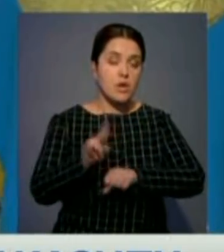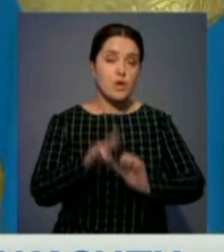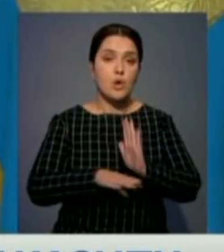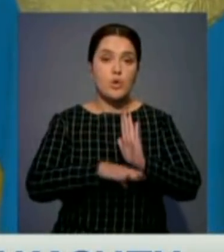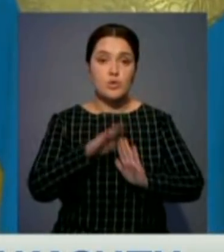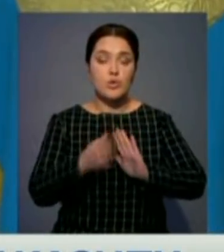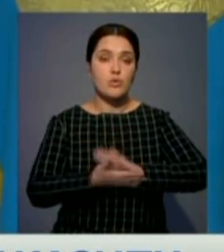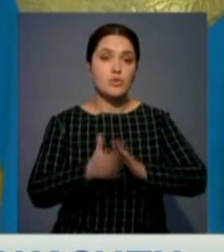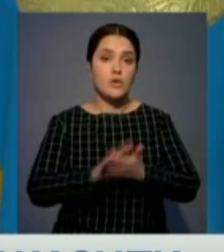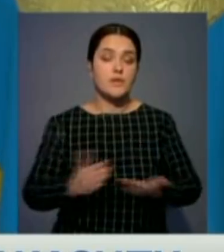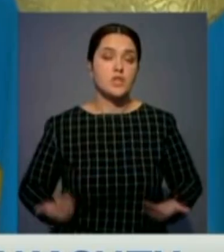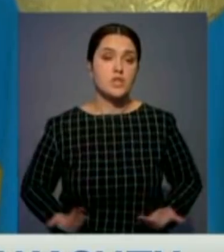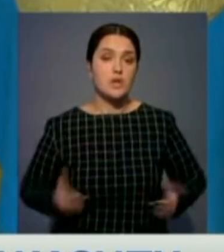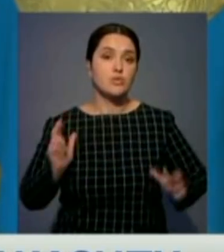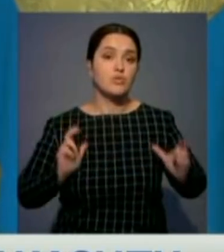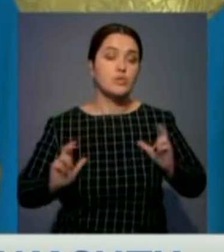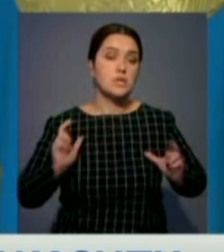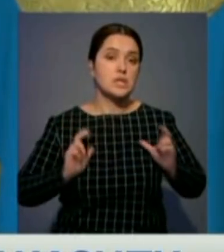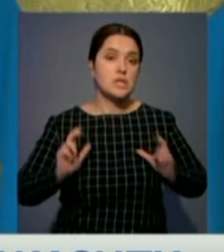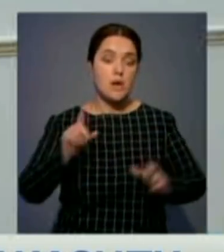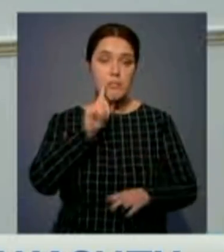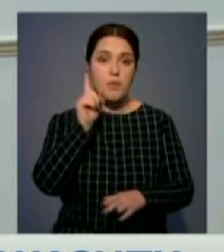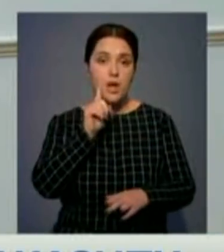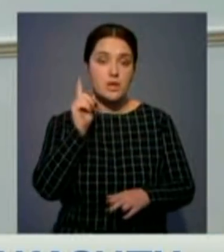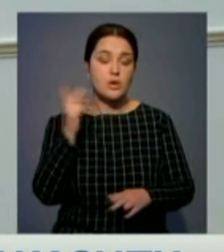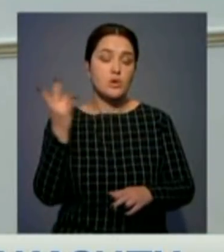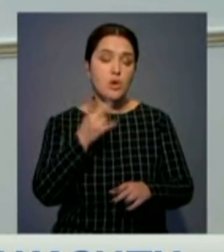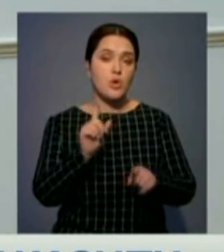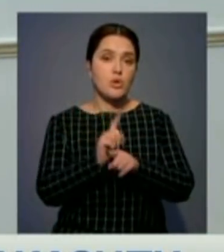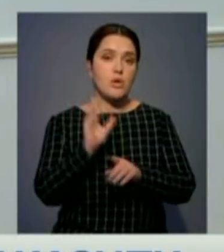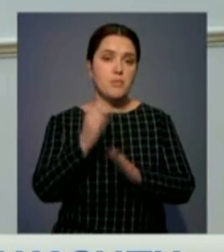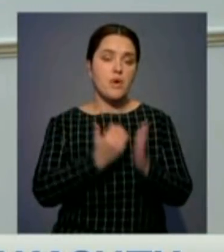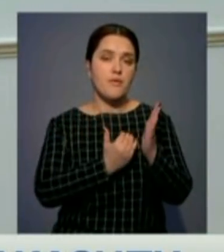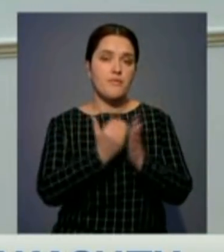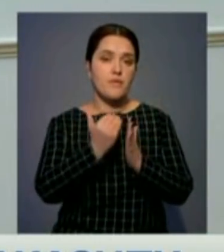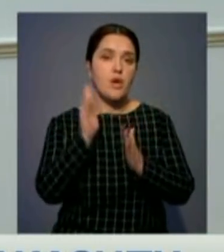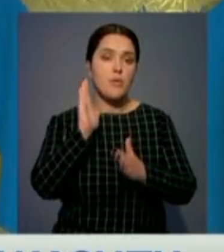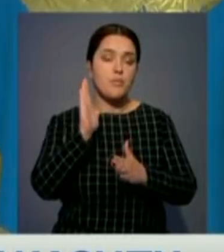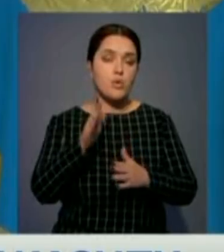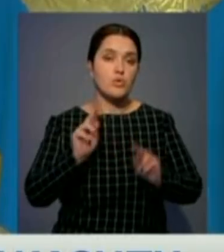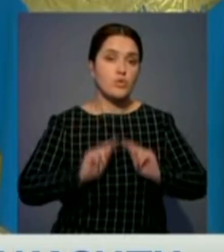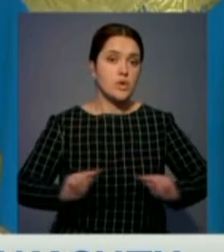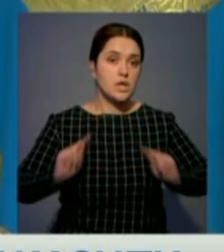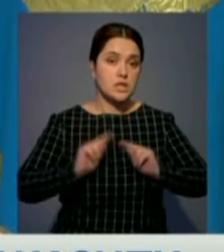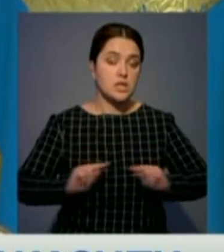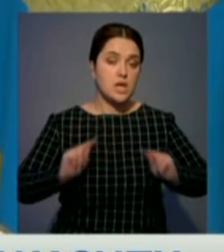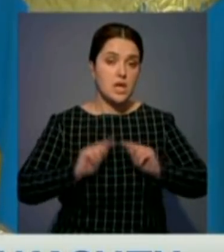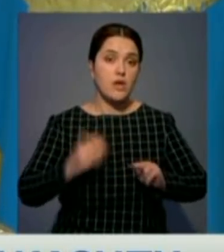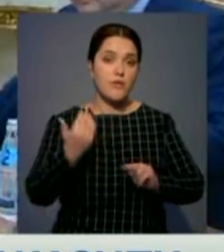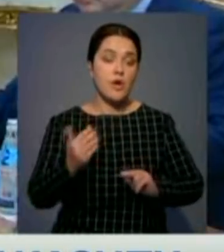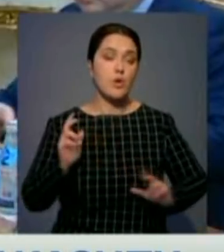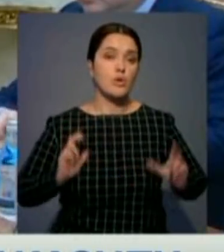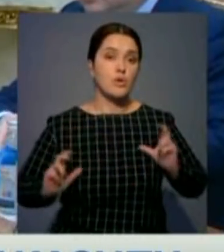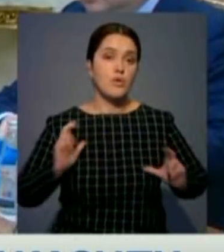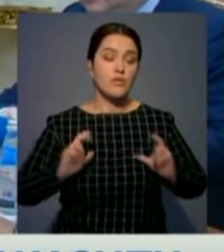улучшения условий жизни студенческой молодежи. Повышение статуса педагога является также важной задачей. Ваш университет должен